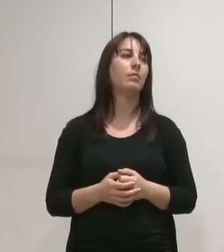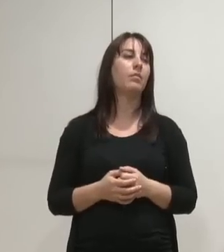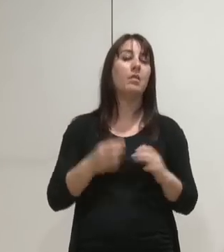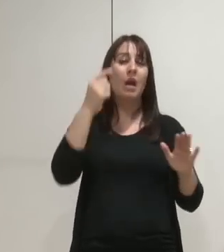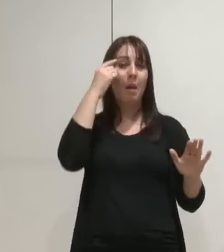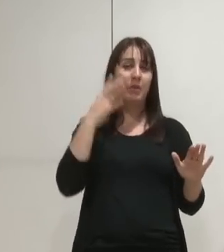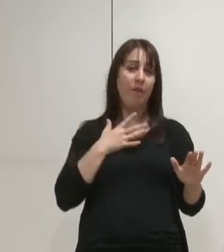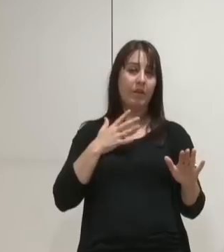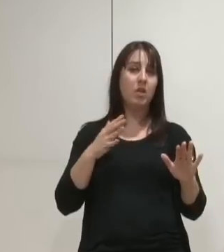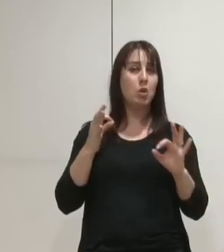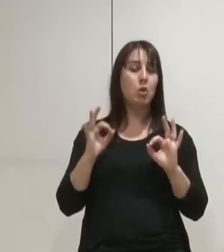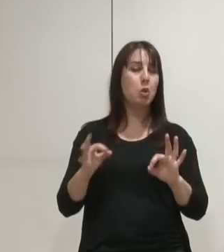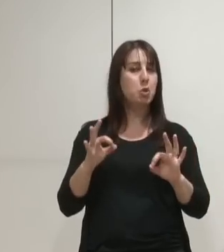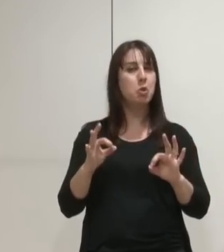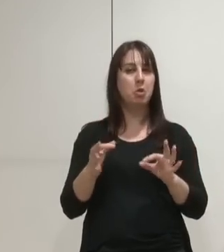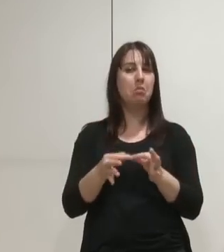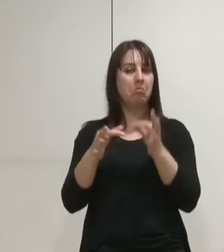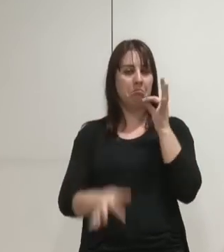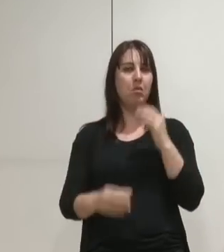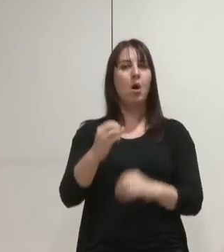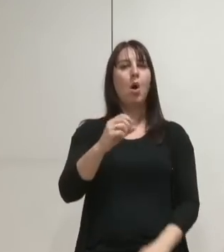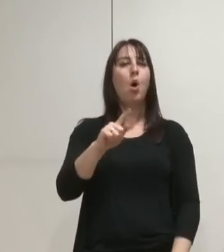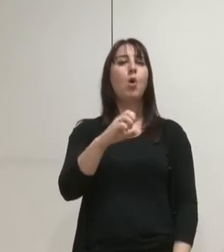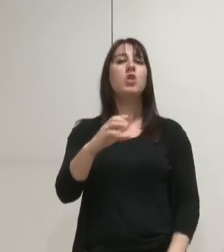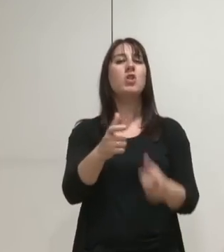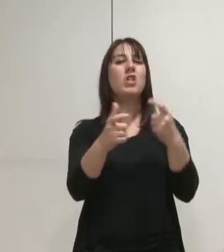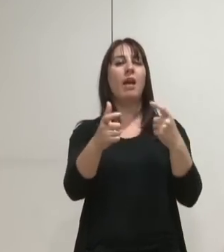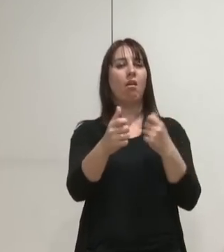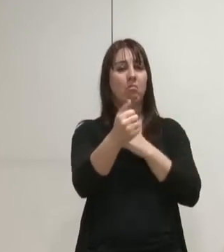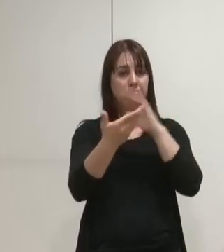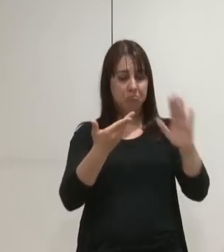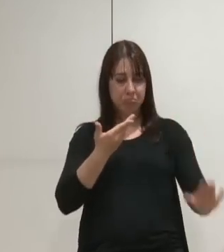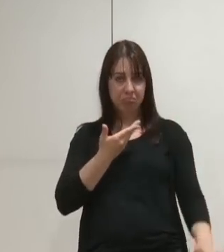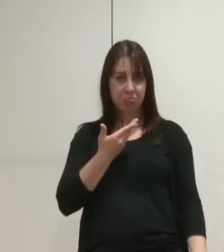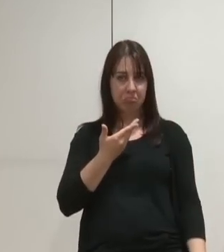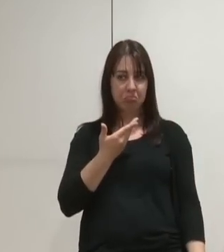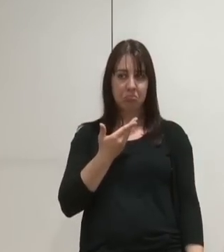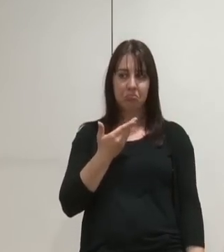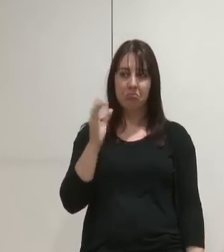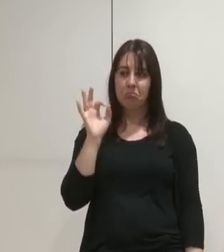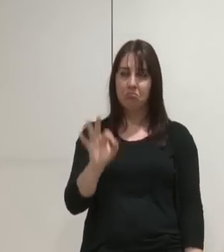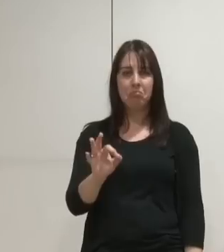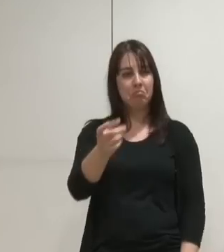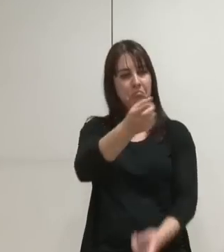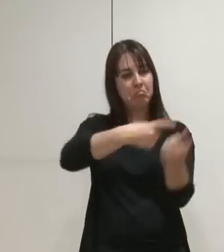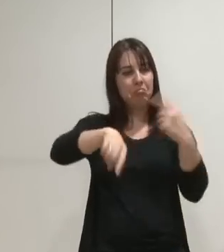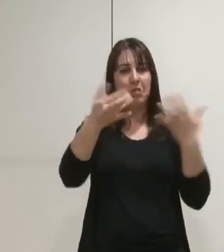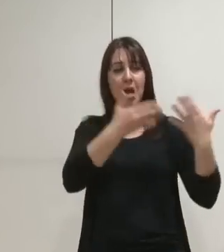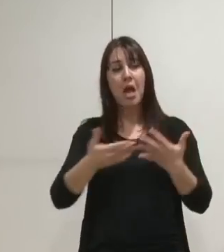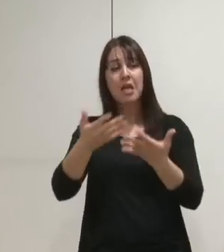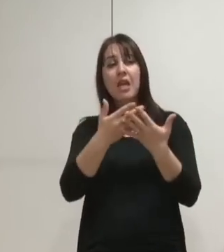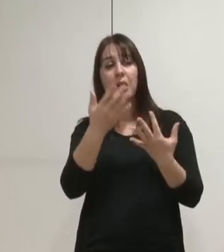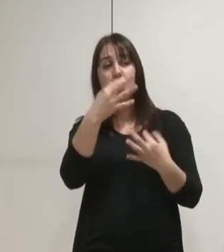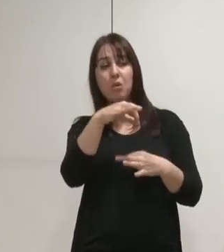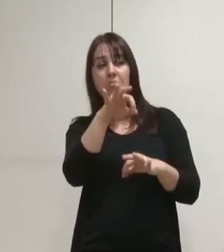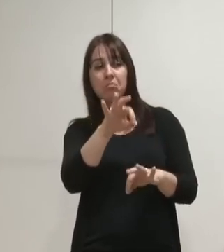été convaincant puisque les ojet que nous avons reçu ont très rapidement accepté le calcul qui a